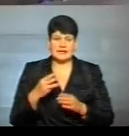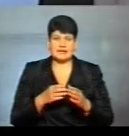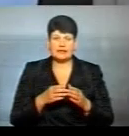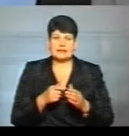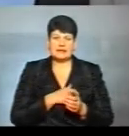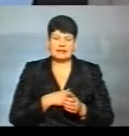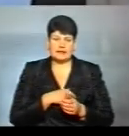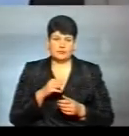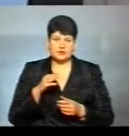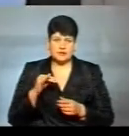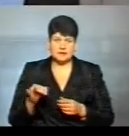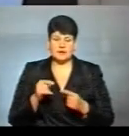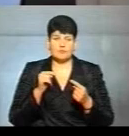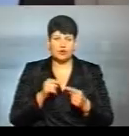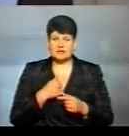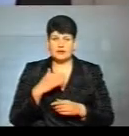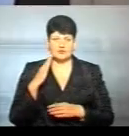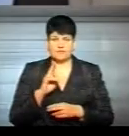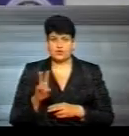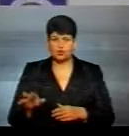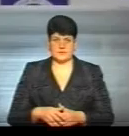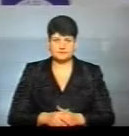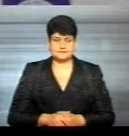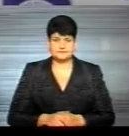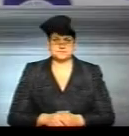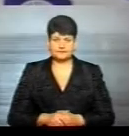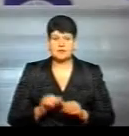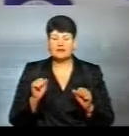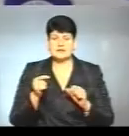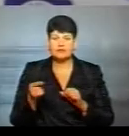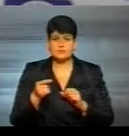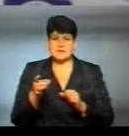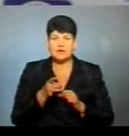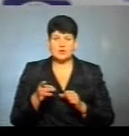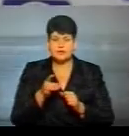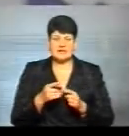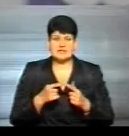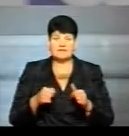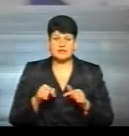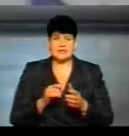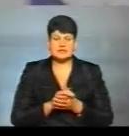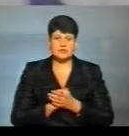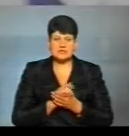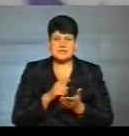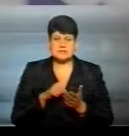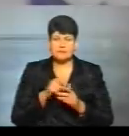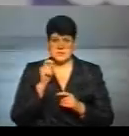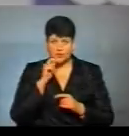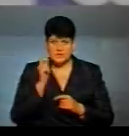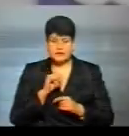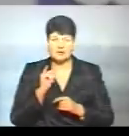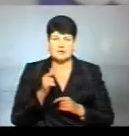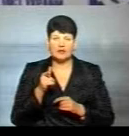48 присутніх. Проти не голосував ніхто. Керівник Тернопільського регіонального відділення Асоціації міст України